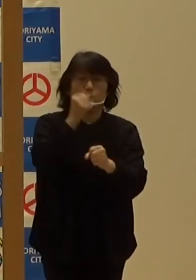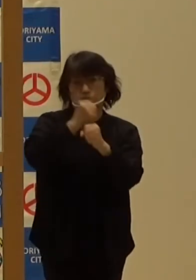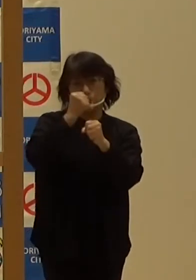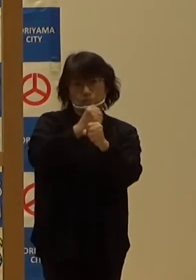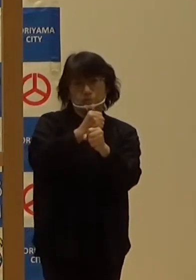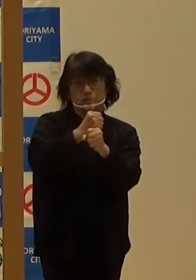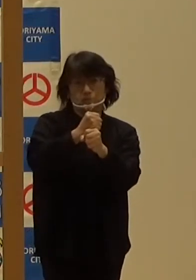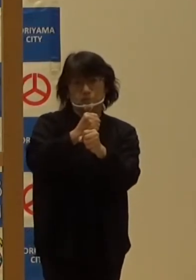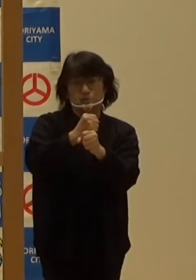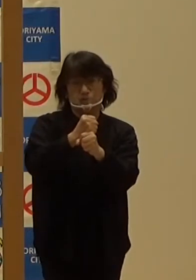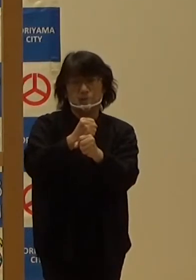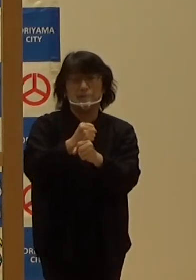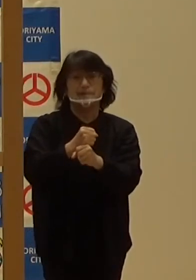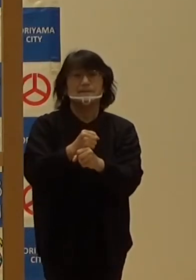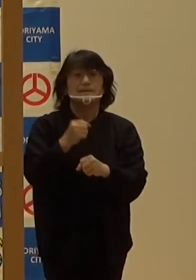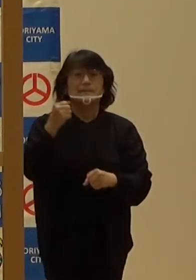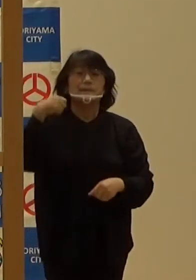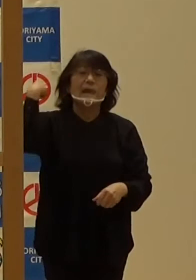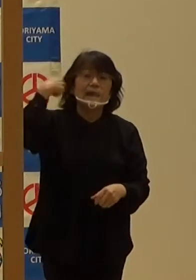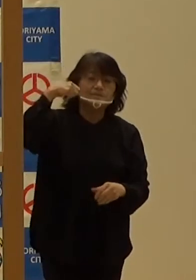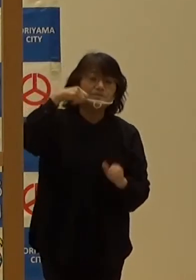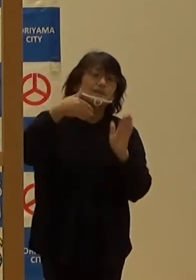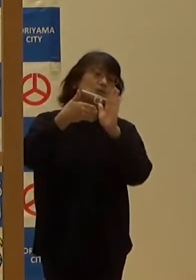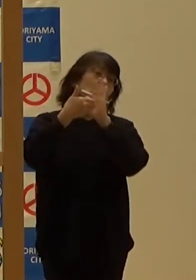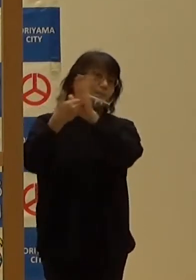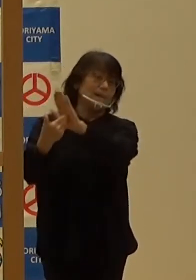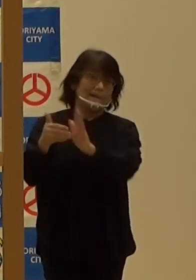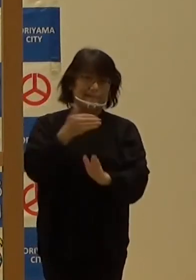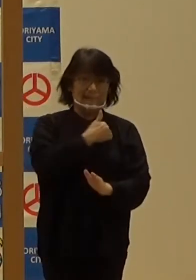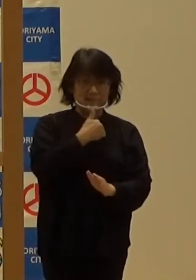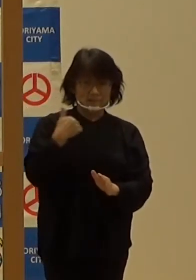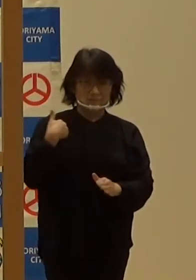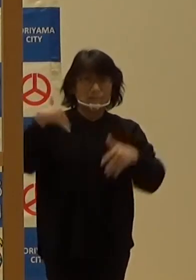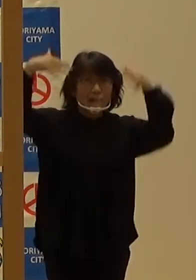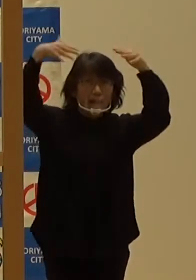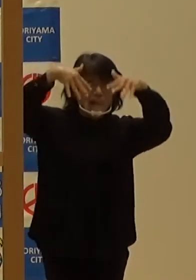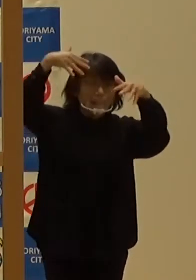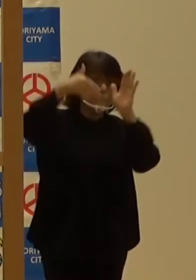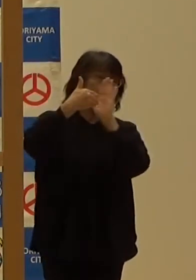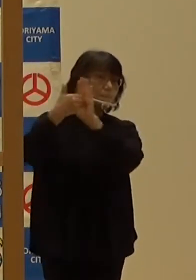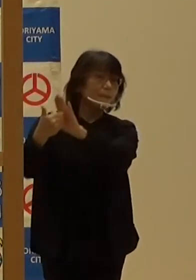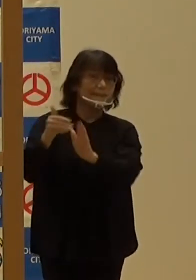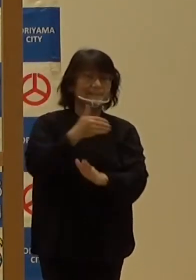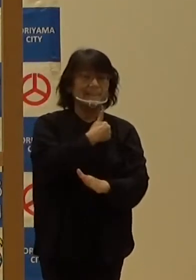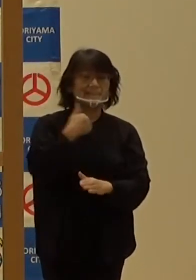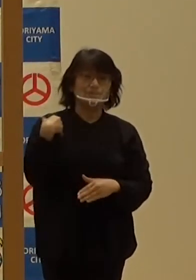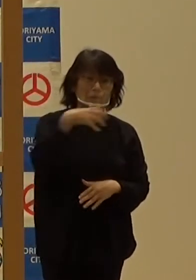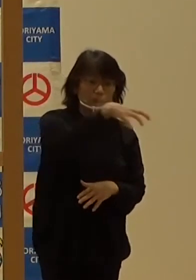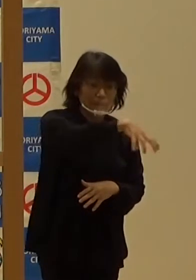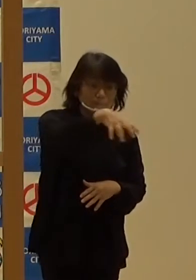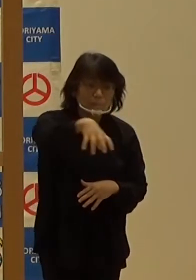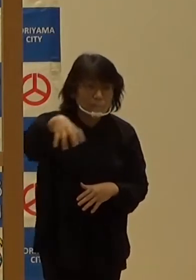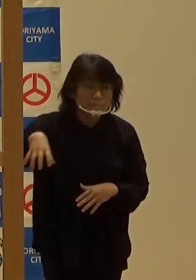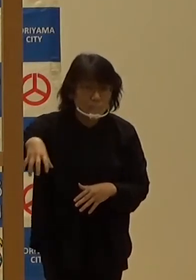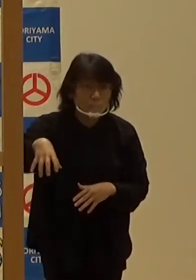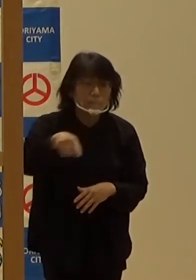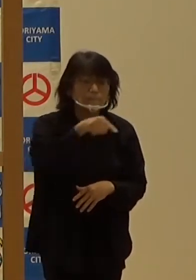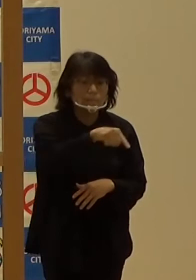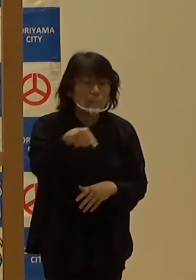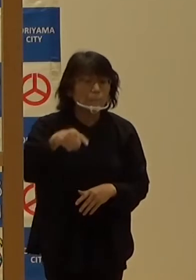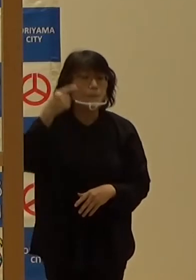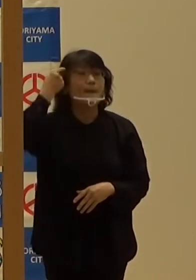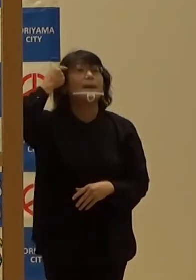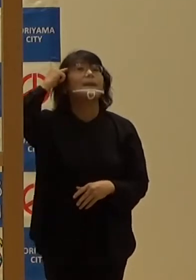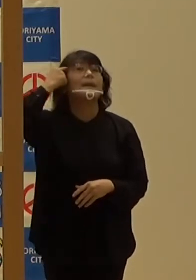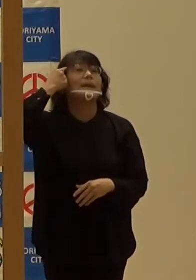か、雨を避ける場所という部分で、そういう部分をいろいろ考えていたところでございます